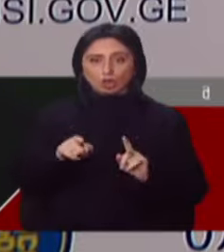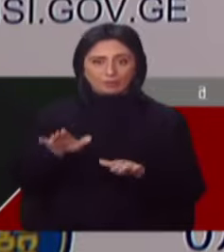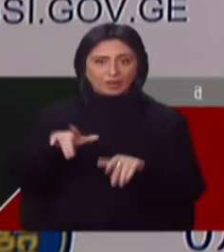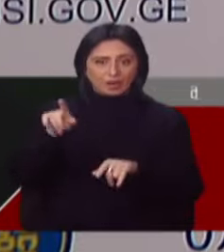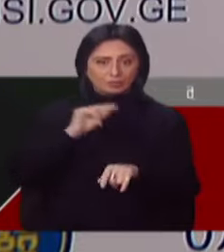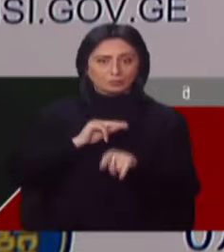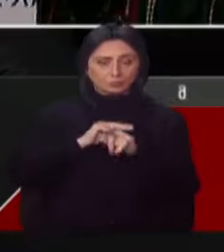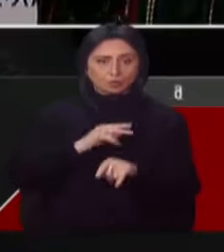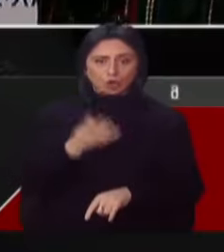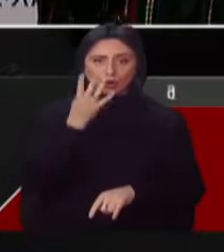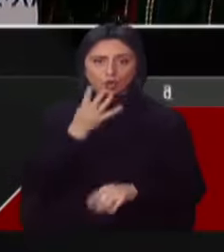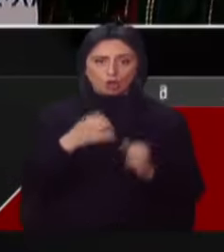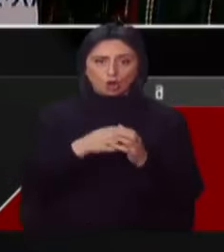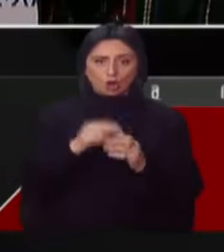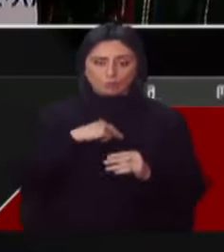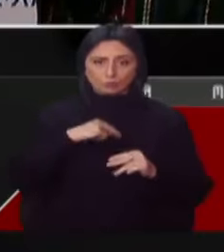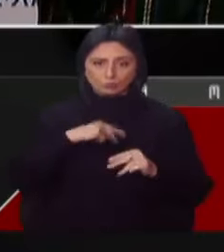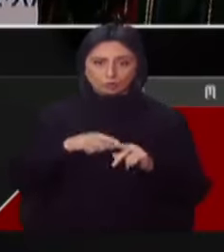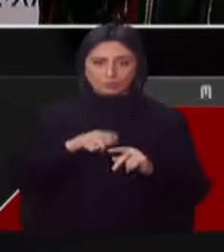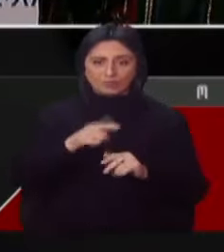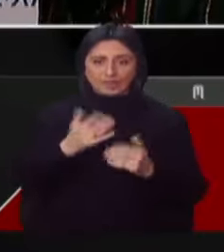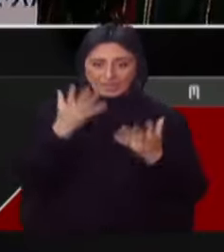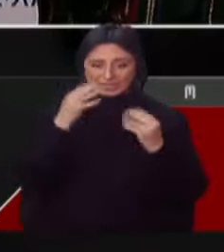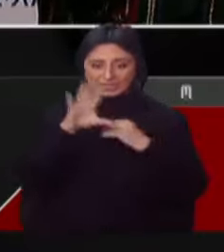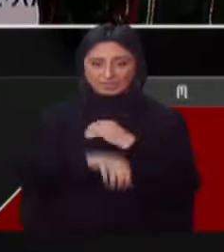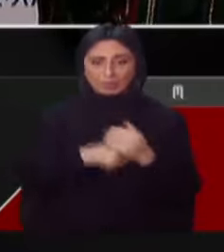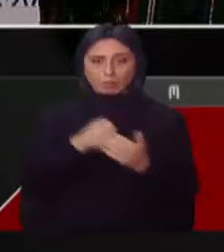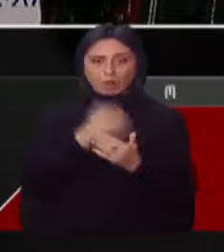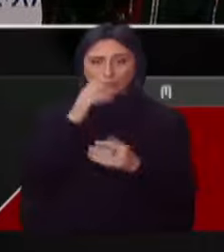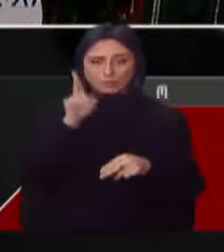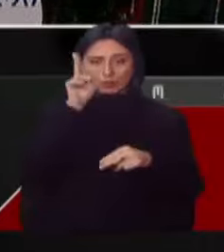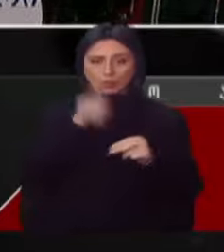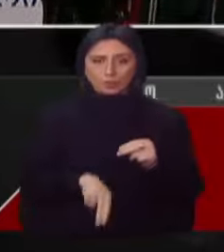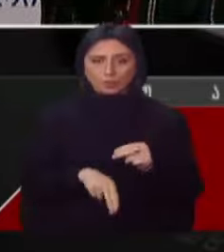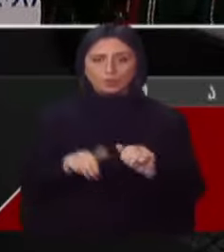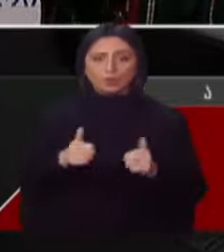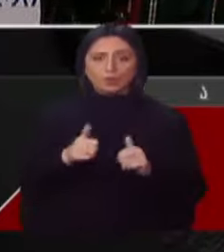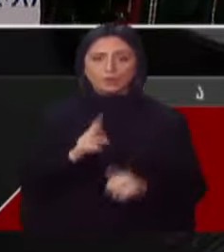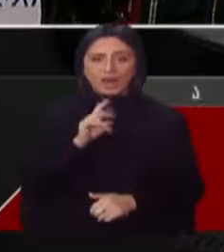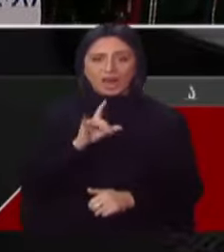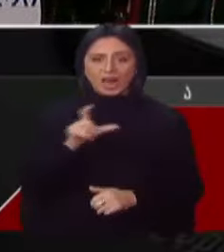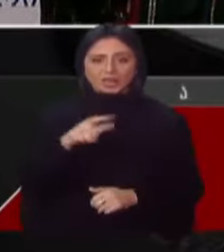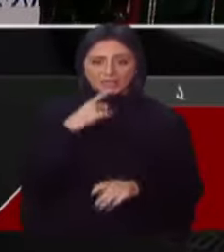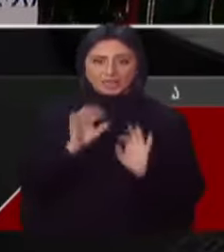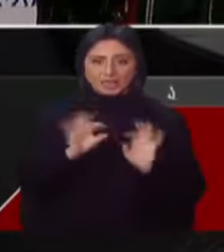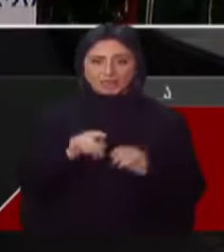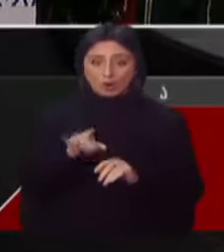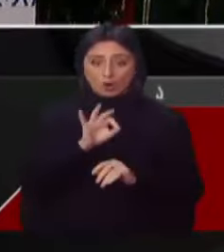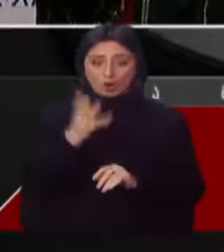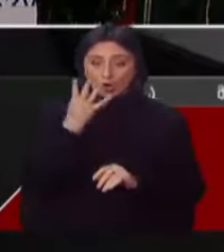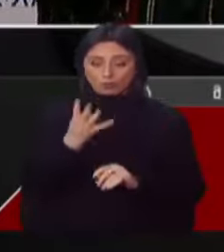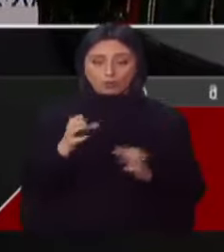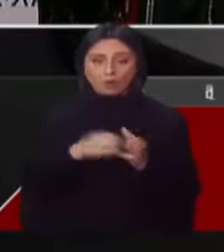ადგილზე ასრულებს 4 კომპანიის წარმომადგენლობა და დღის ბოლომდე იქნება დასრულებული, როგორც ეს კახა კალაძემ განაცხადა. აღნიშნულმა